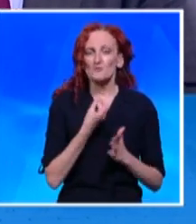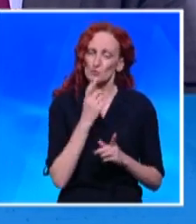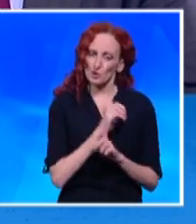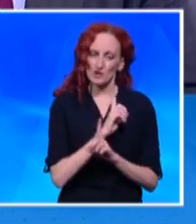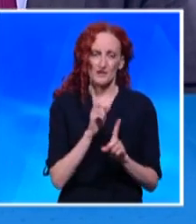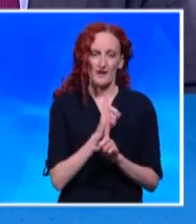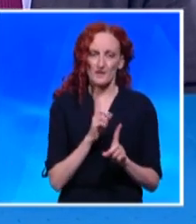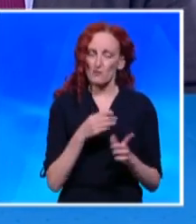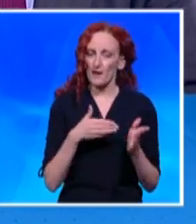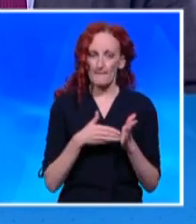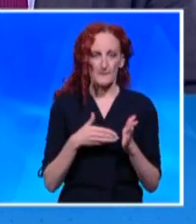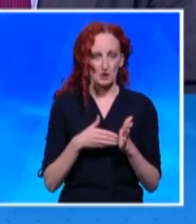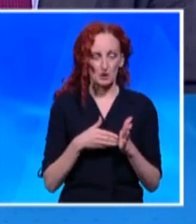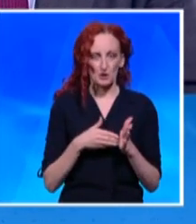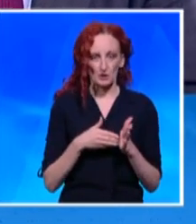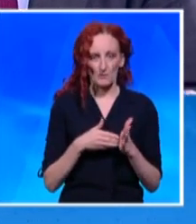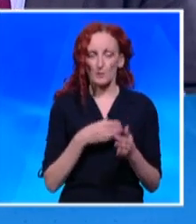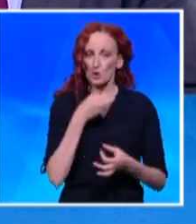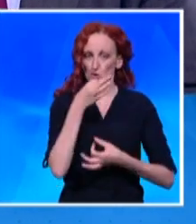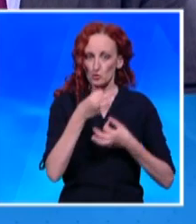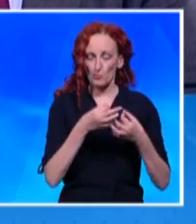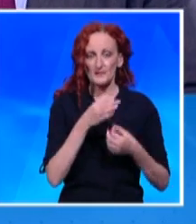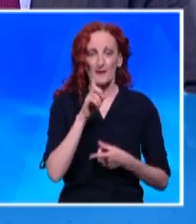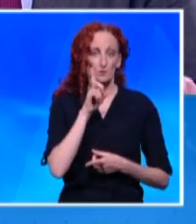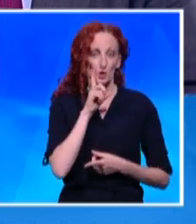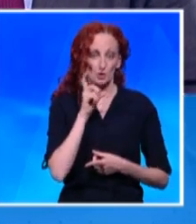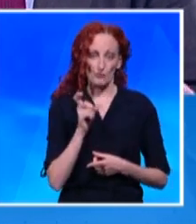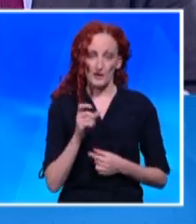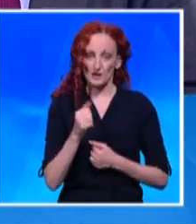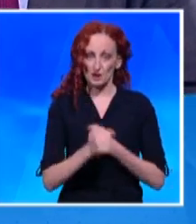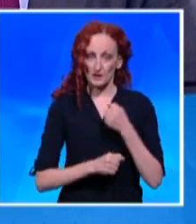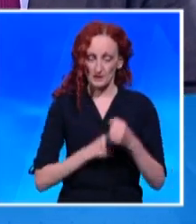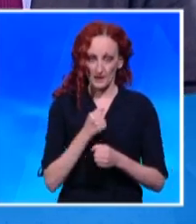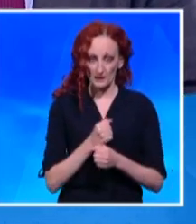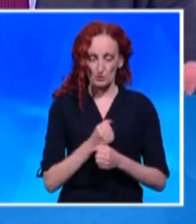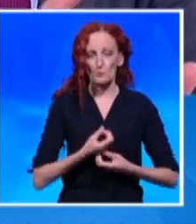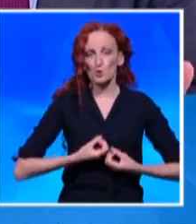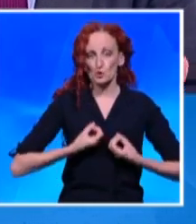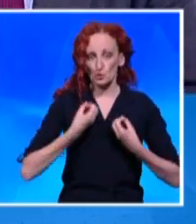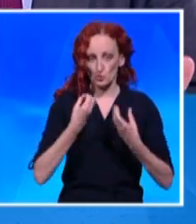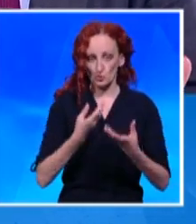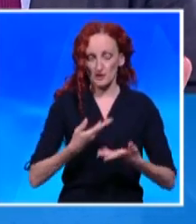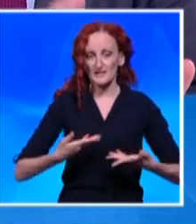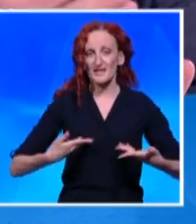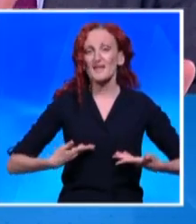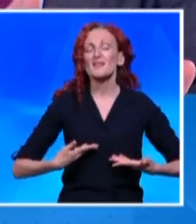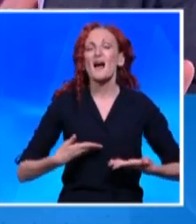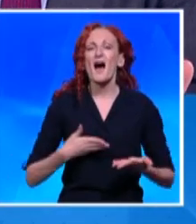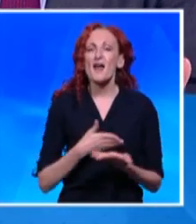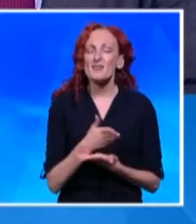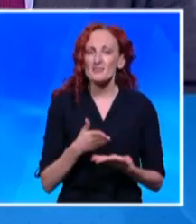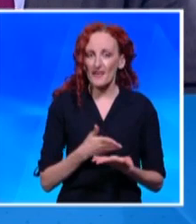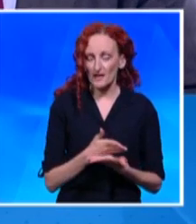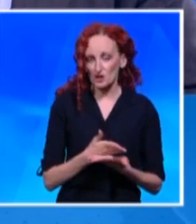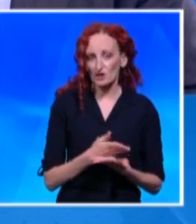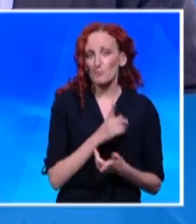точно е причина. Просто казвам, че човешка дейност може да се отрази на начина, по който един силен валеж се отразява